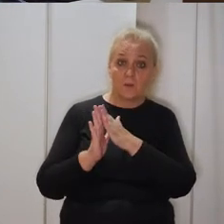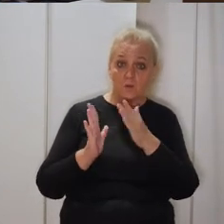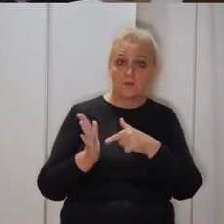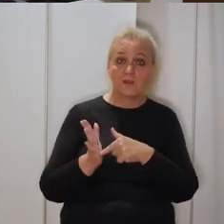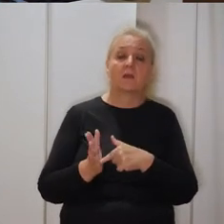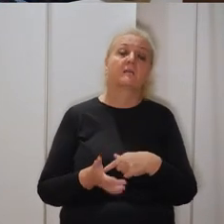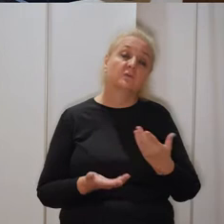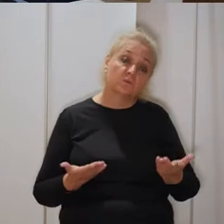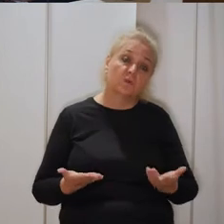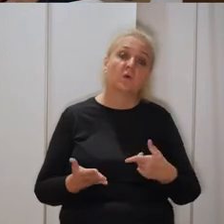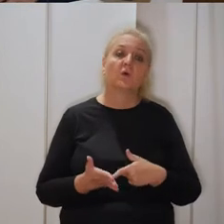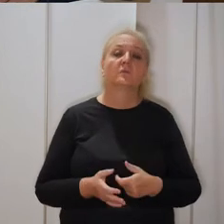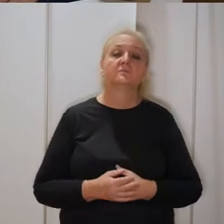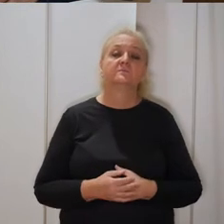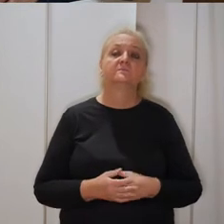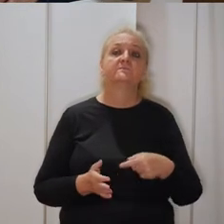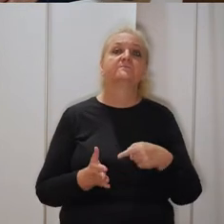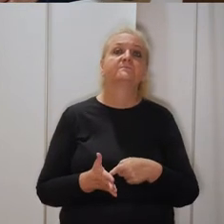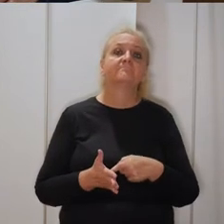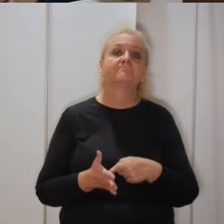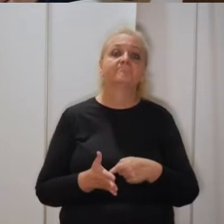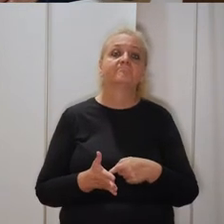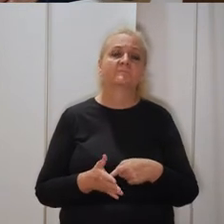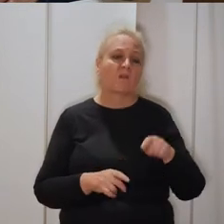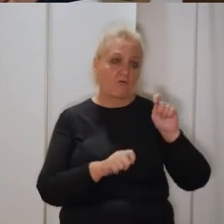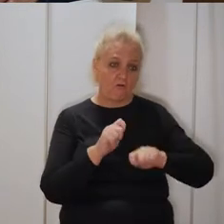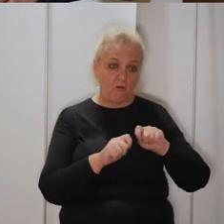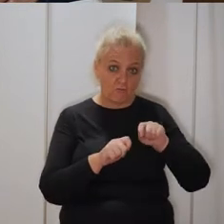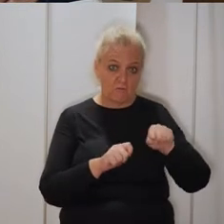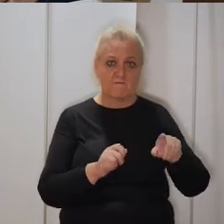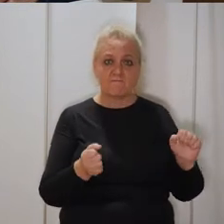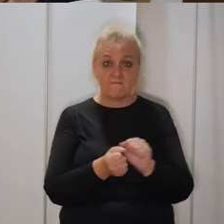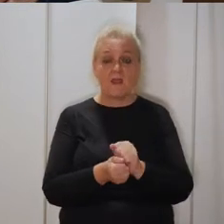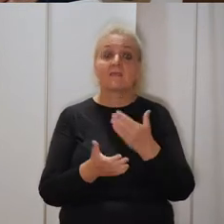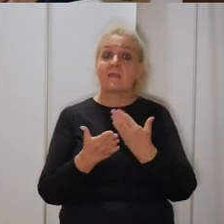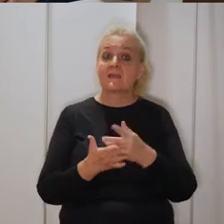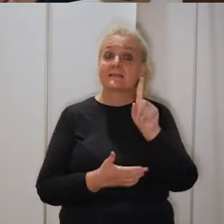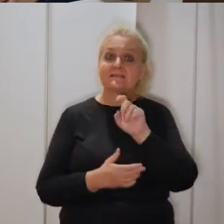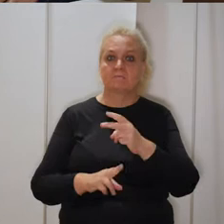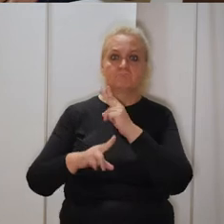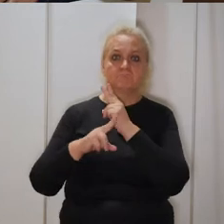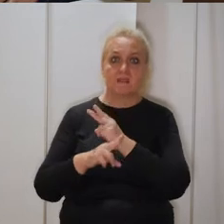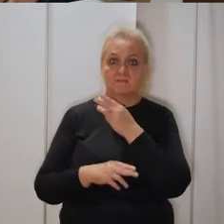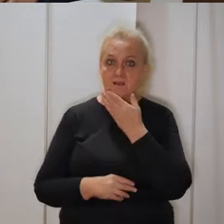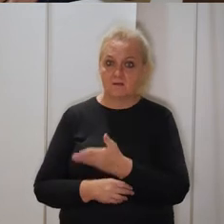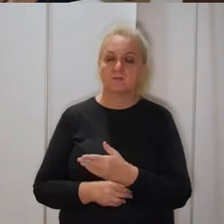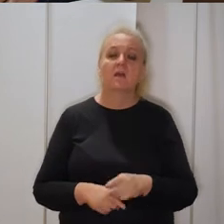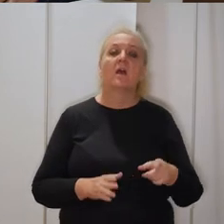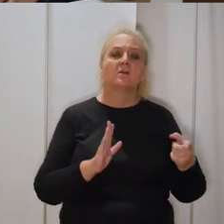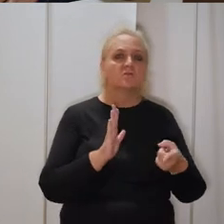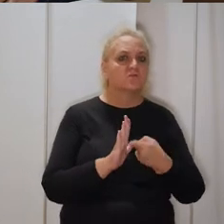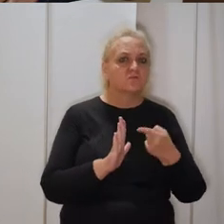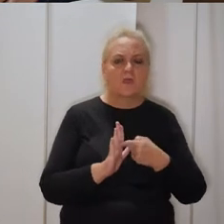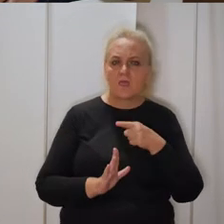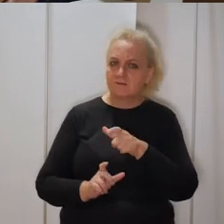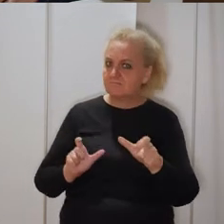jednak jest to walka z kontrolą, dlatego one są niezależne. I dlatego często są kontrolowanym